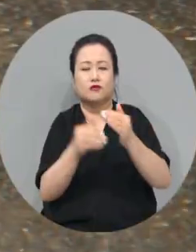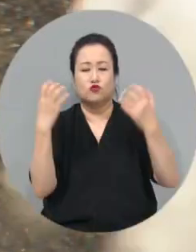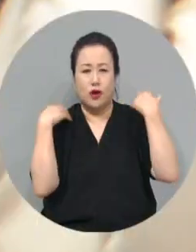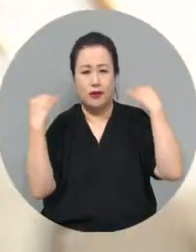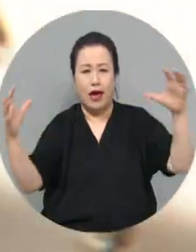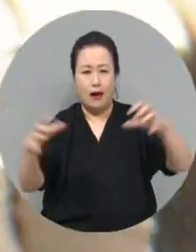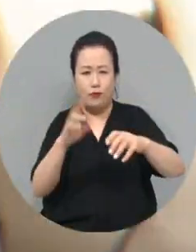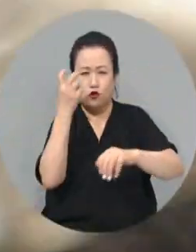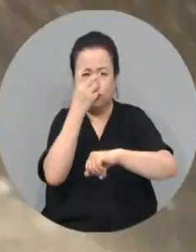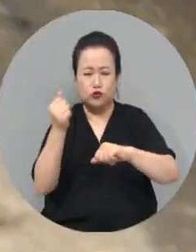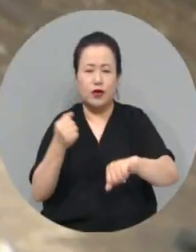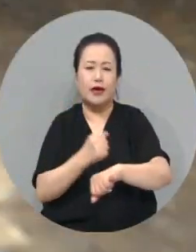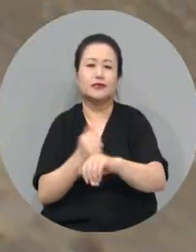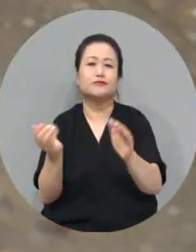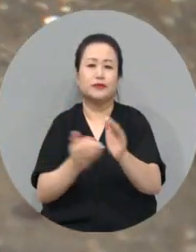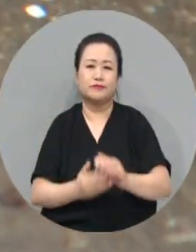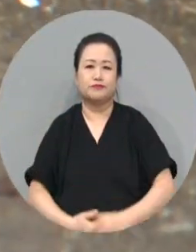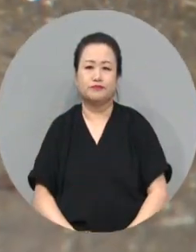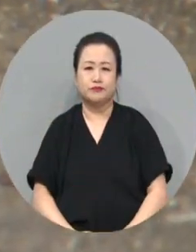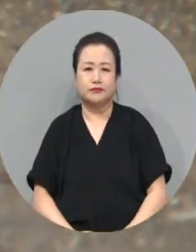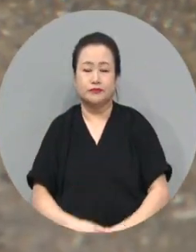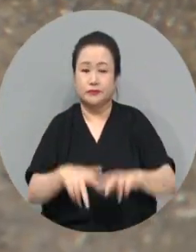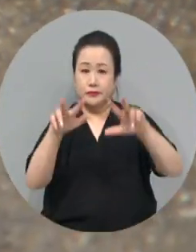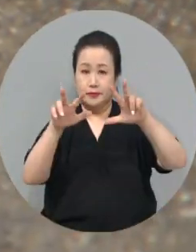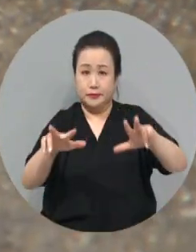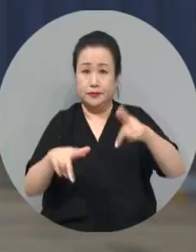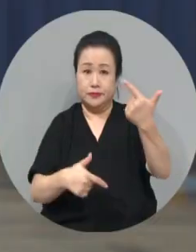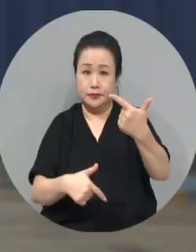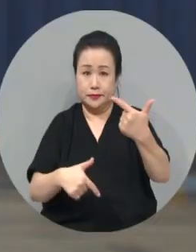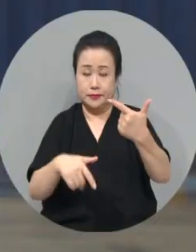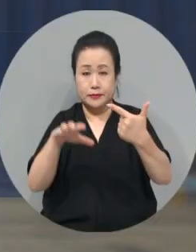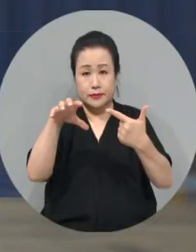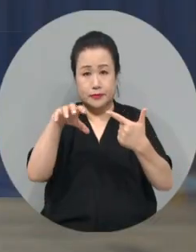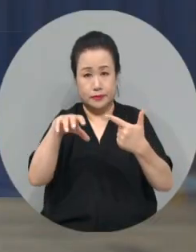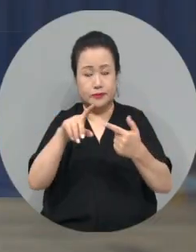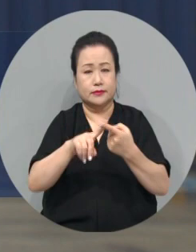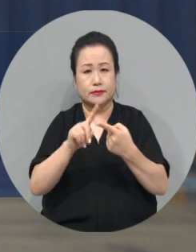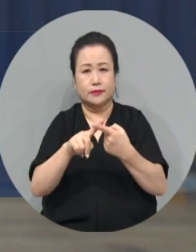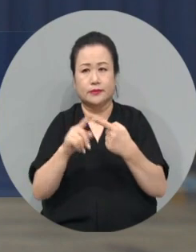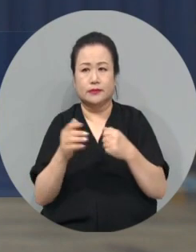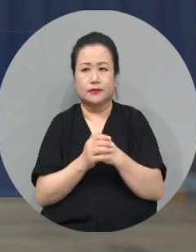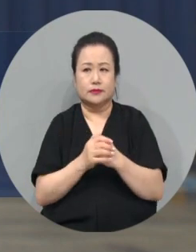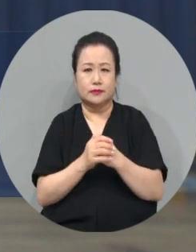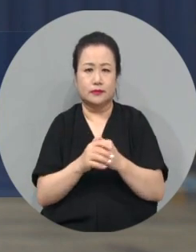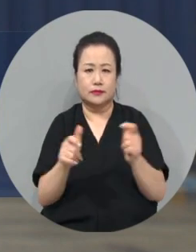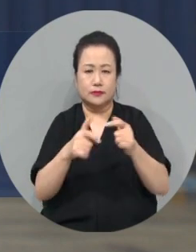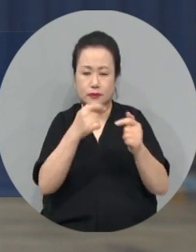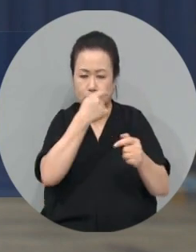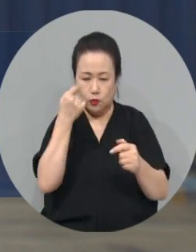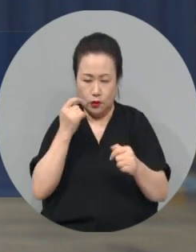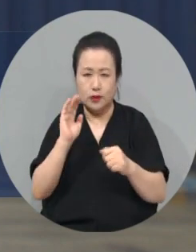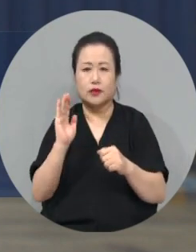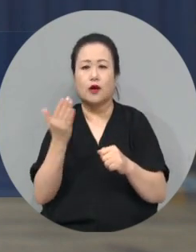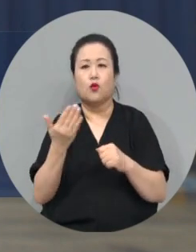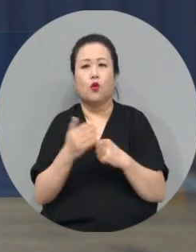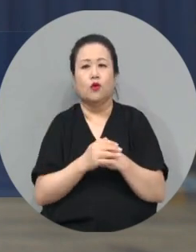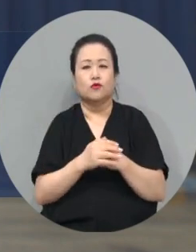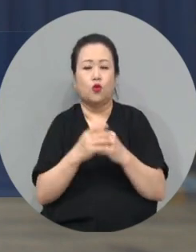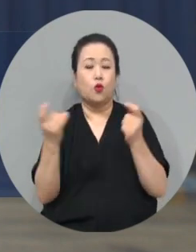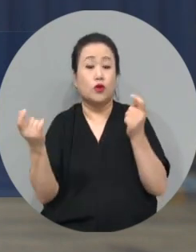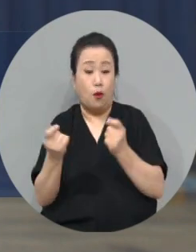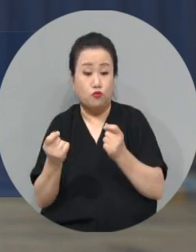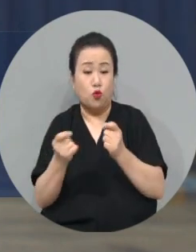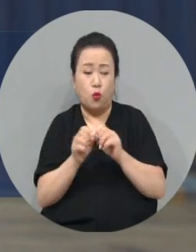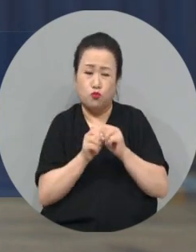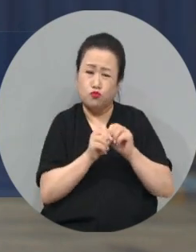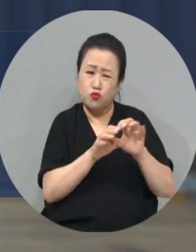등은 합동조사를 벌였습니다. 현재는 6개에 대해서 분포 확산을 확인했고요. 그다음에